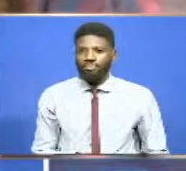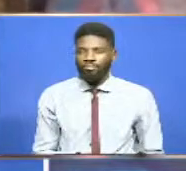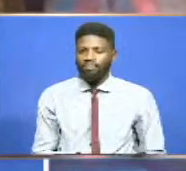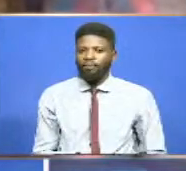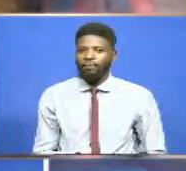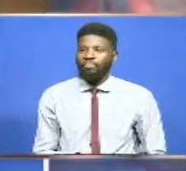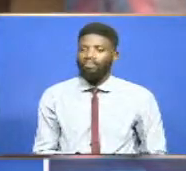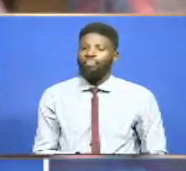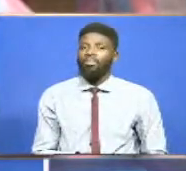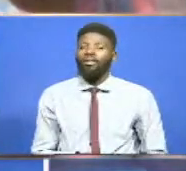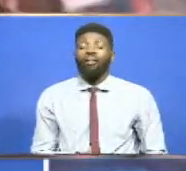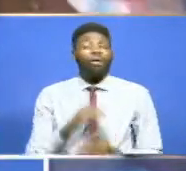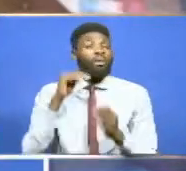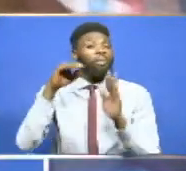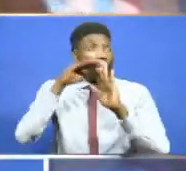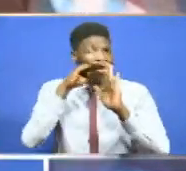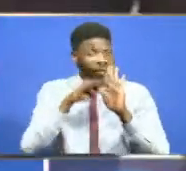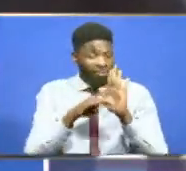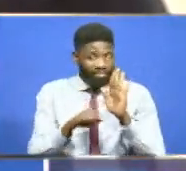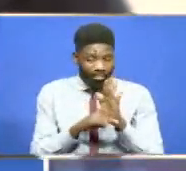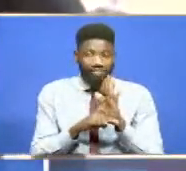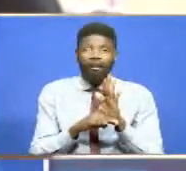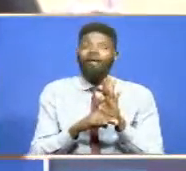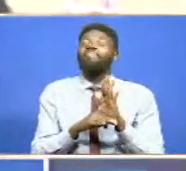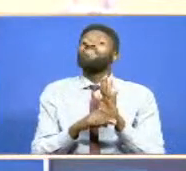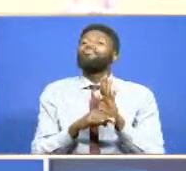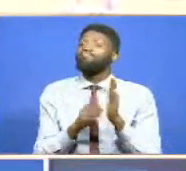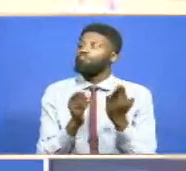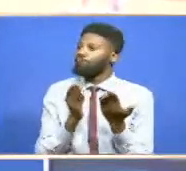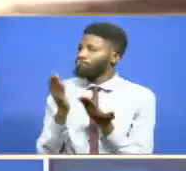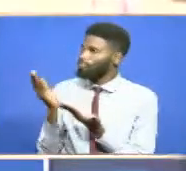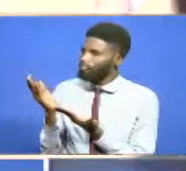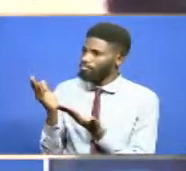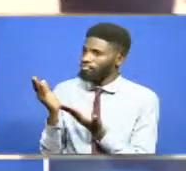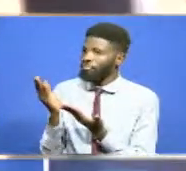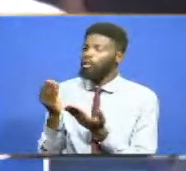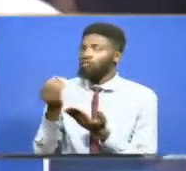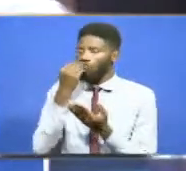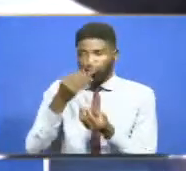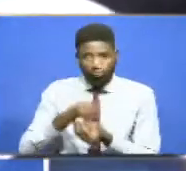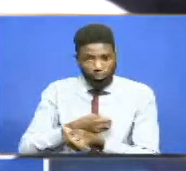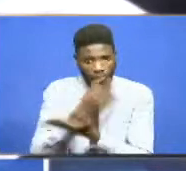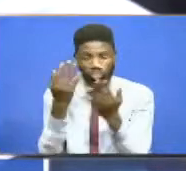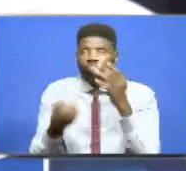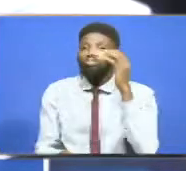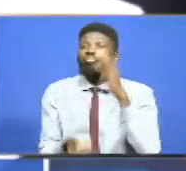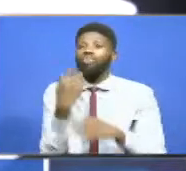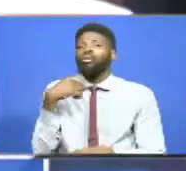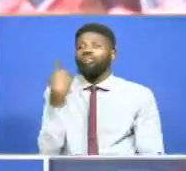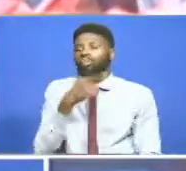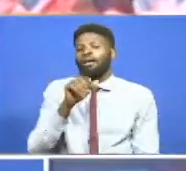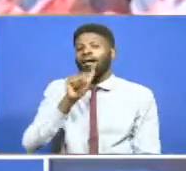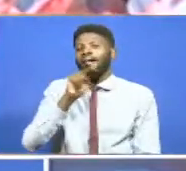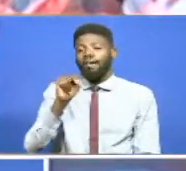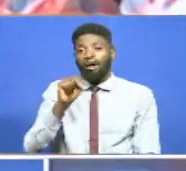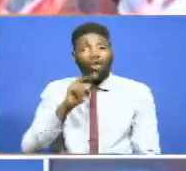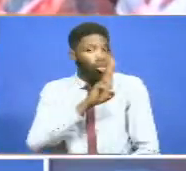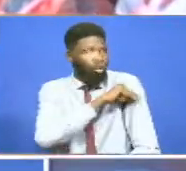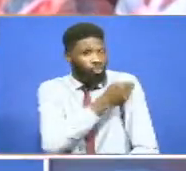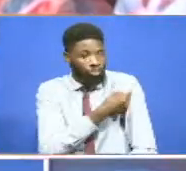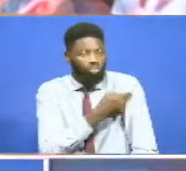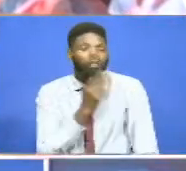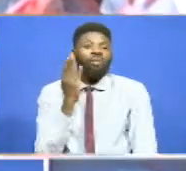Mpango huo wa kutoa chakula kote nchini ulizinduliwa na kaimu gavana wa Nairobi Ann Kananu Mwenda katika hospitali ya Mama Lucy